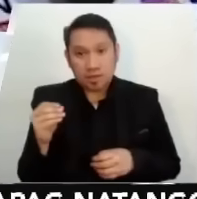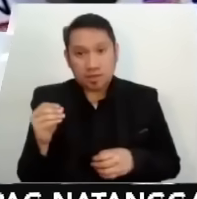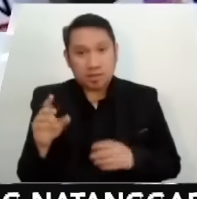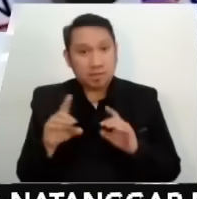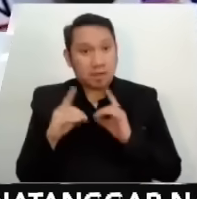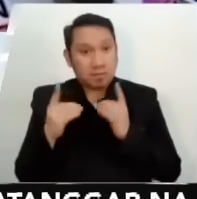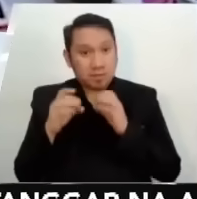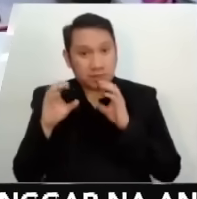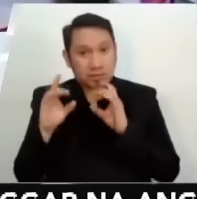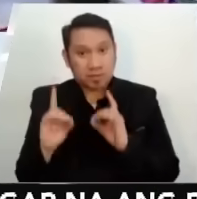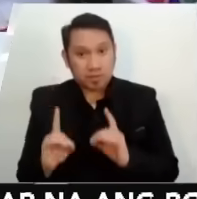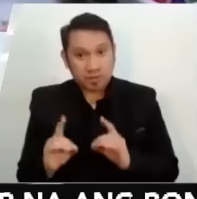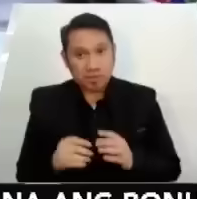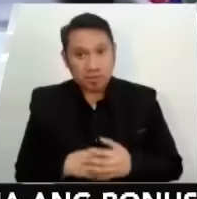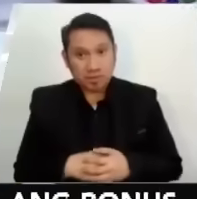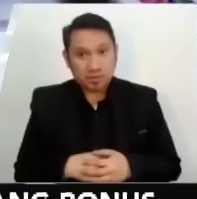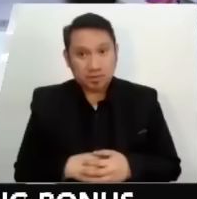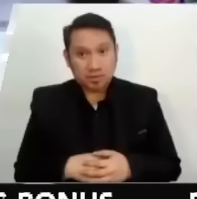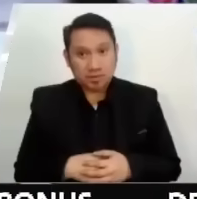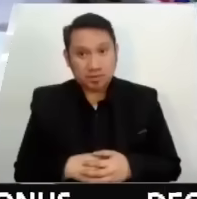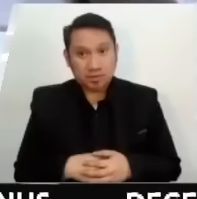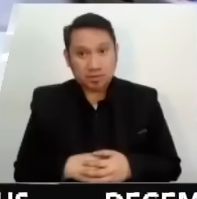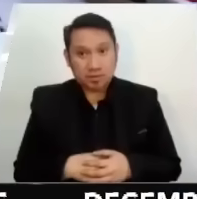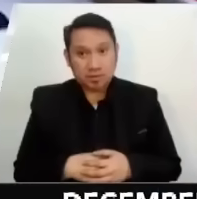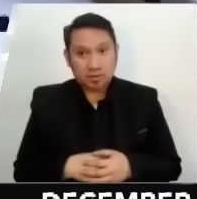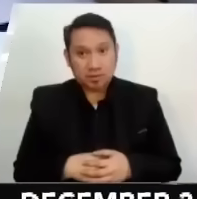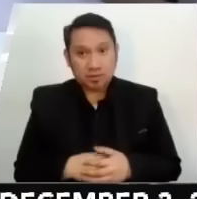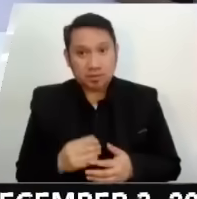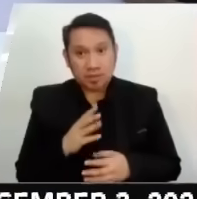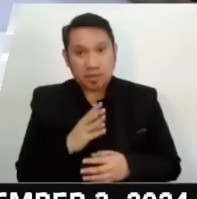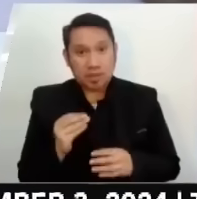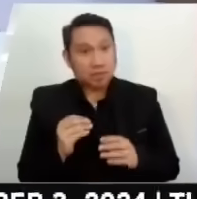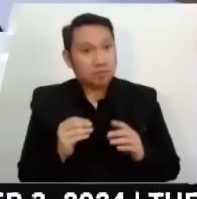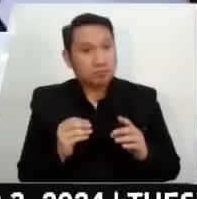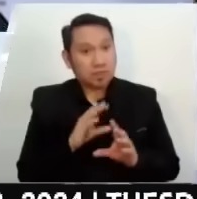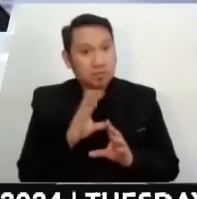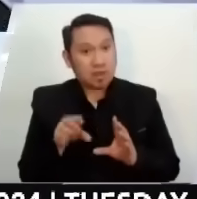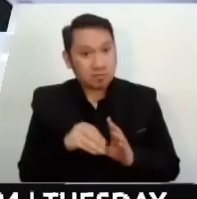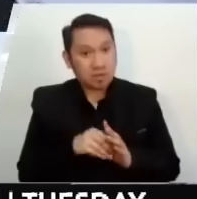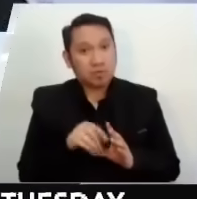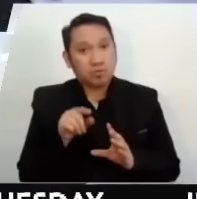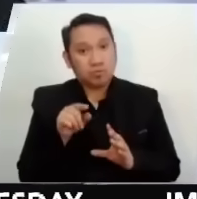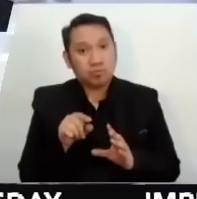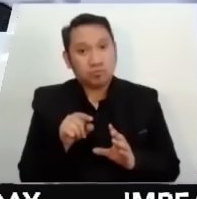Department of Education. And nandyan din po yung grounds like